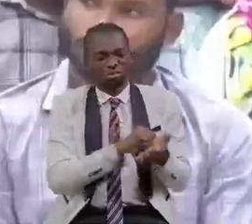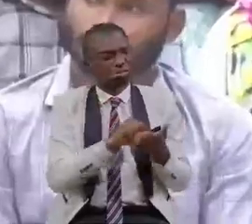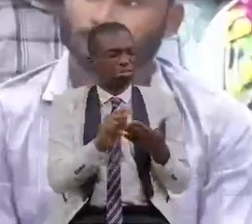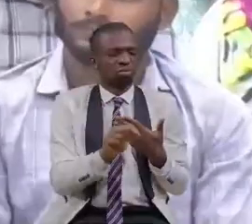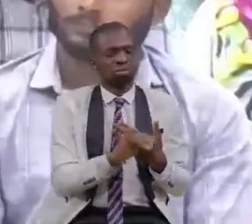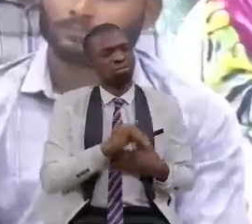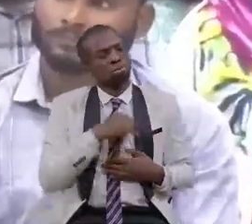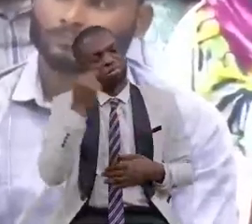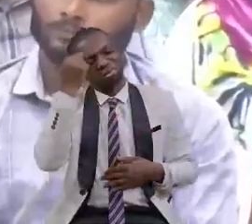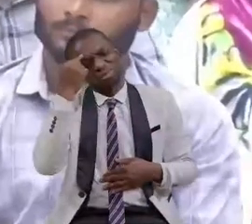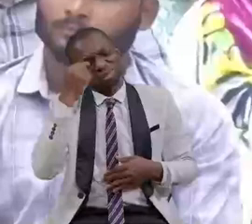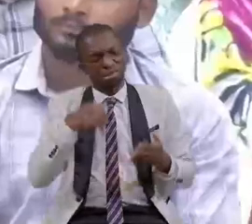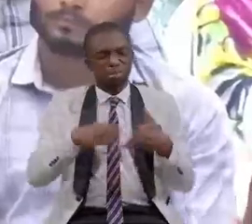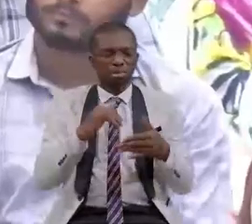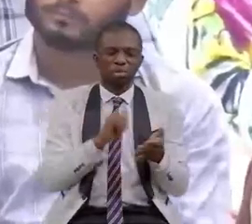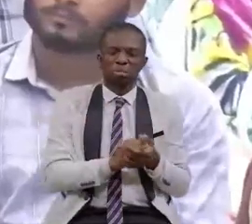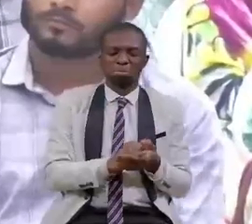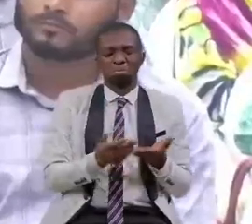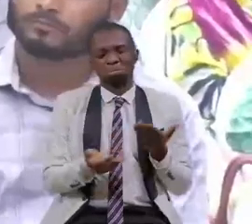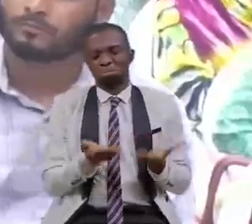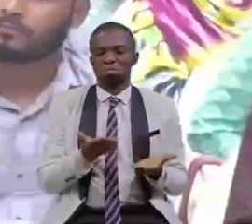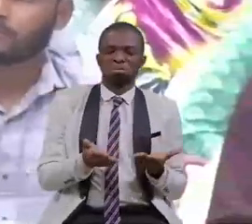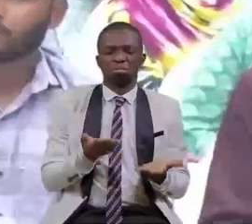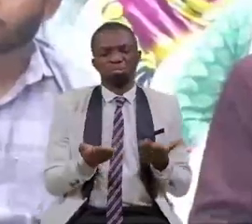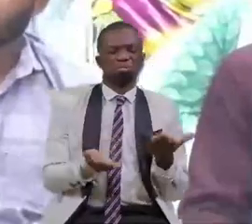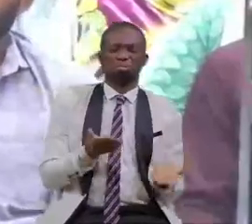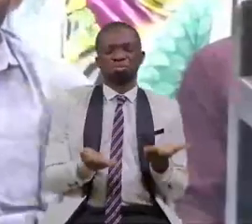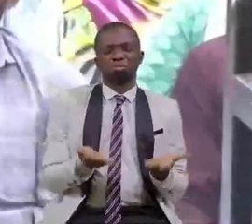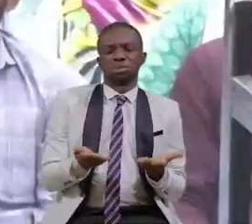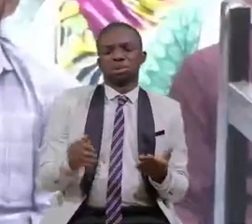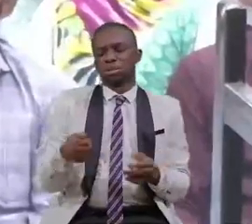Je vais voir les autres accepter.